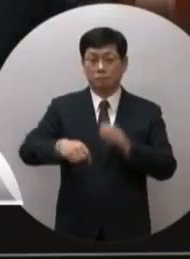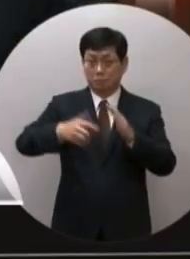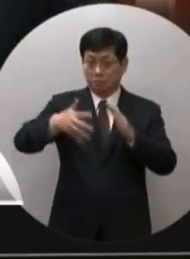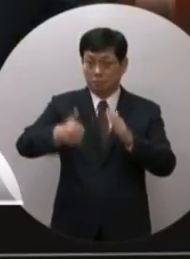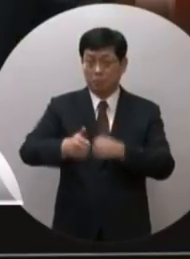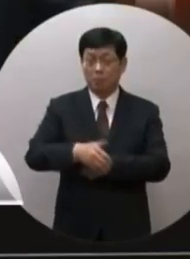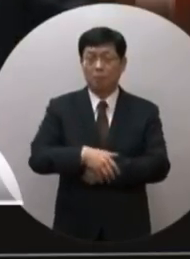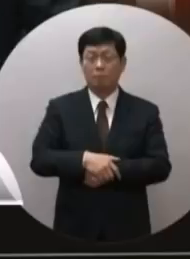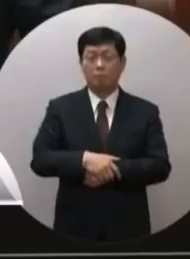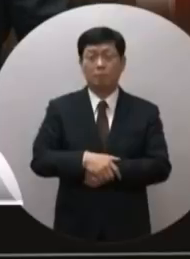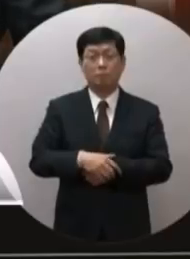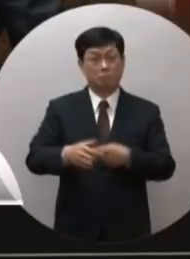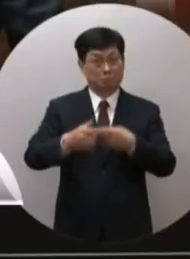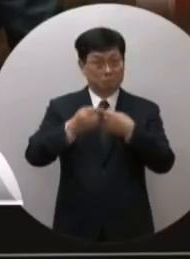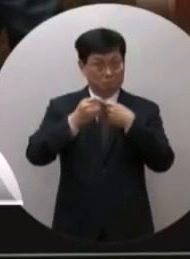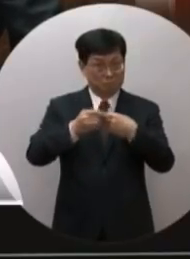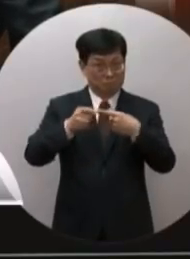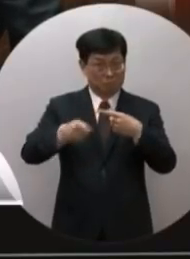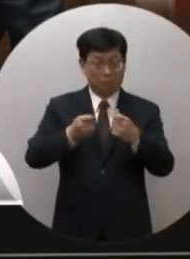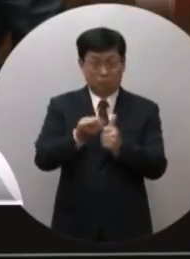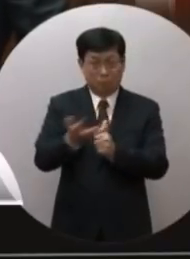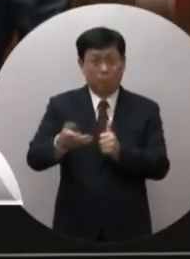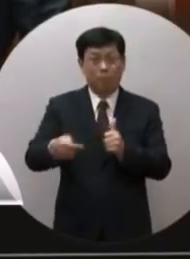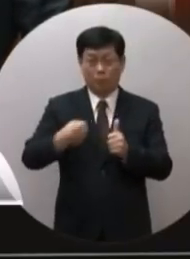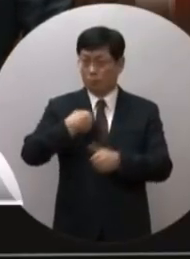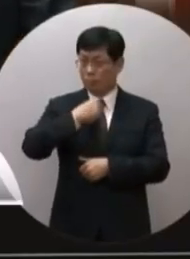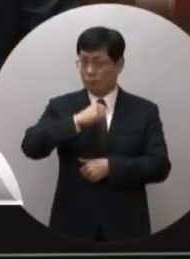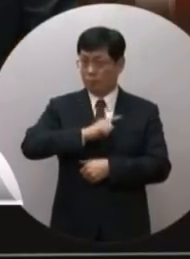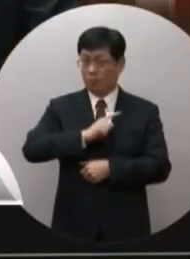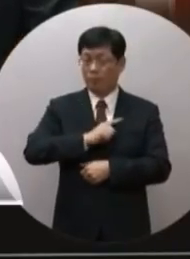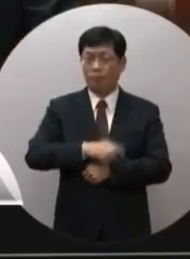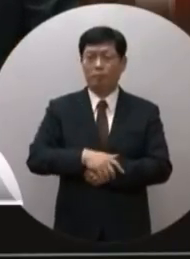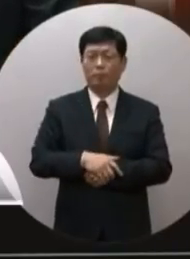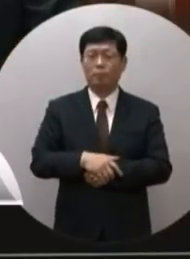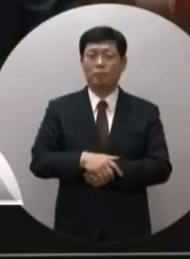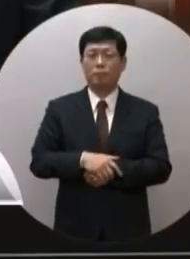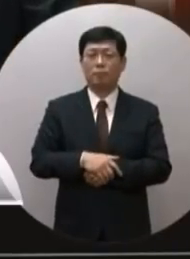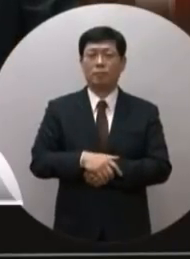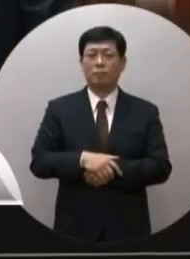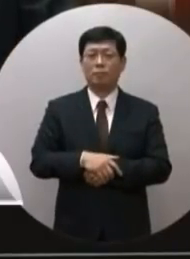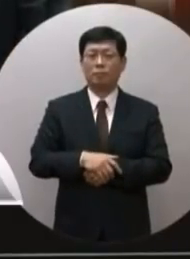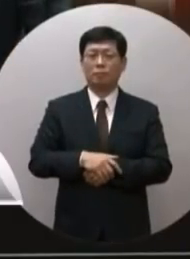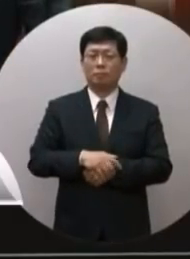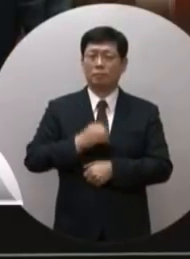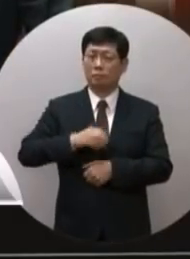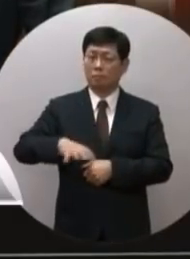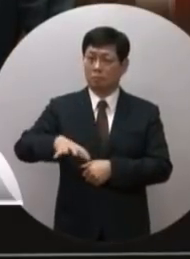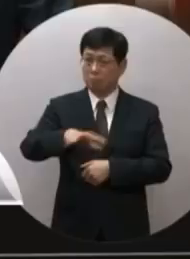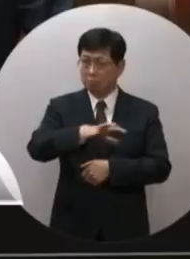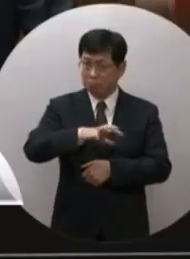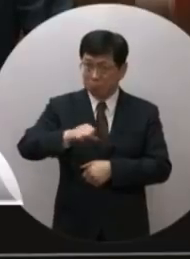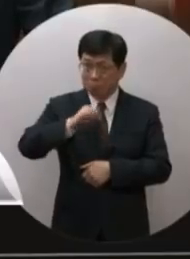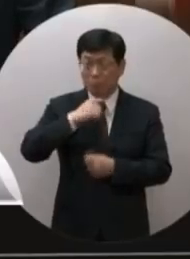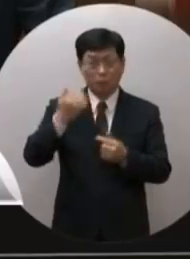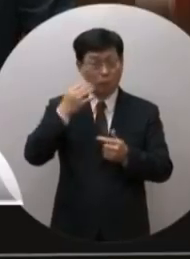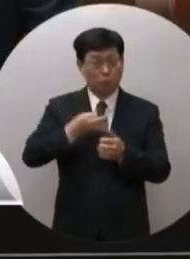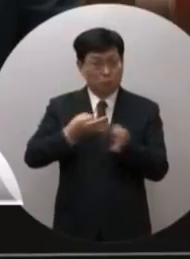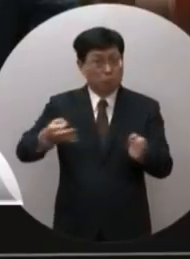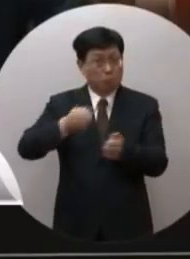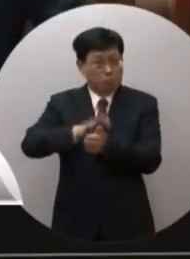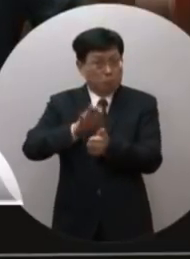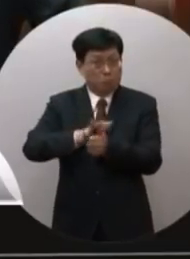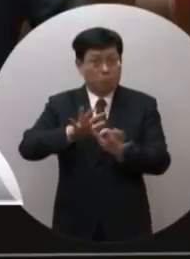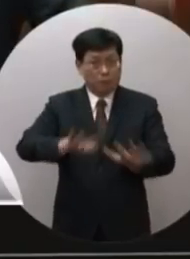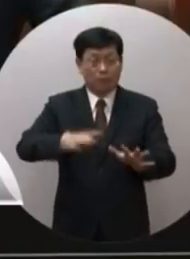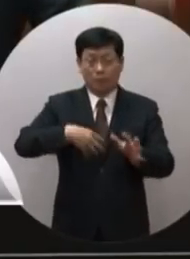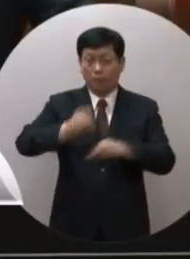长，第一波我们本土啊，这个整体啊，这个救助的金额，行政